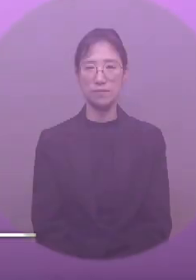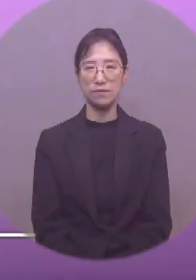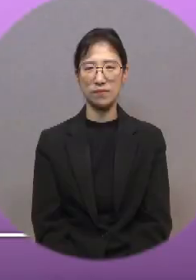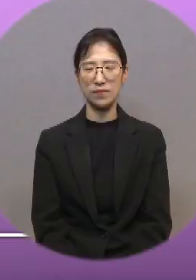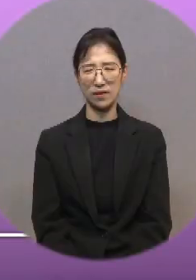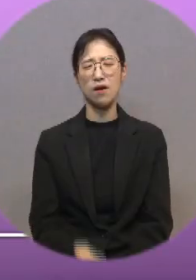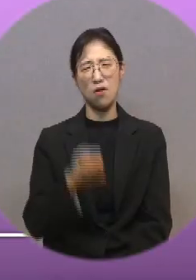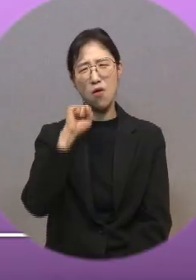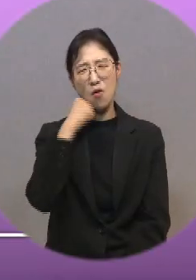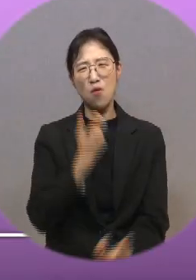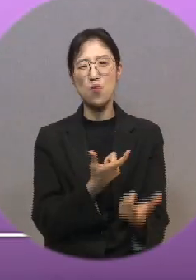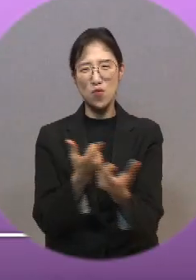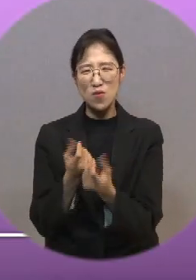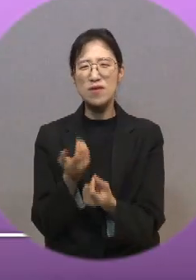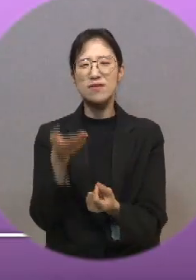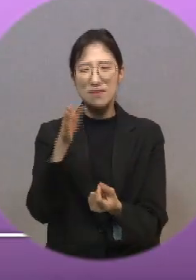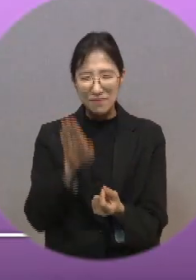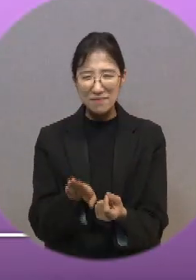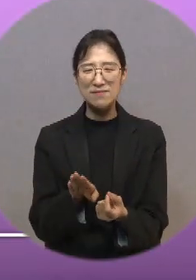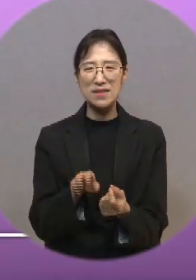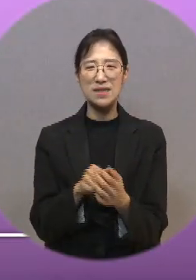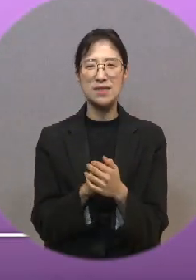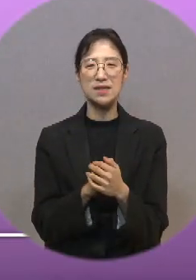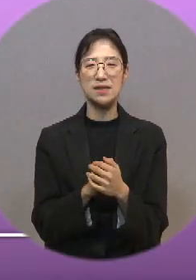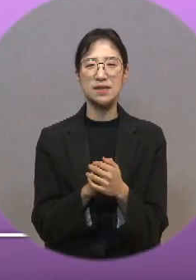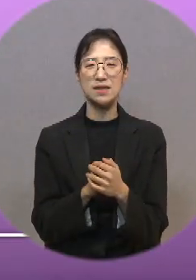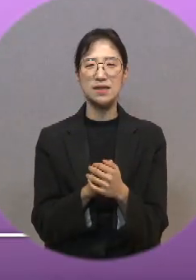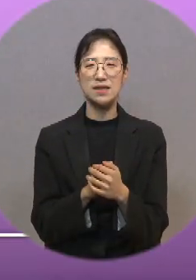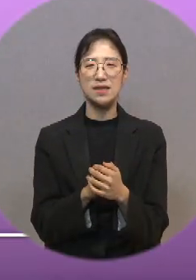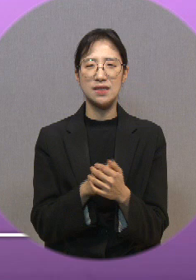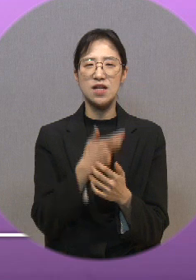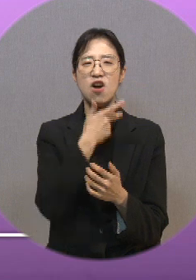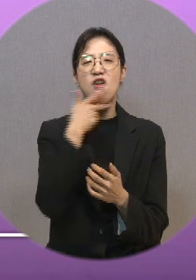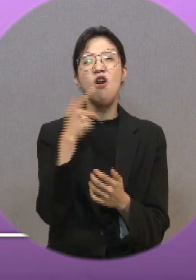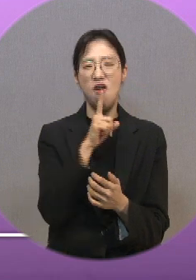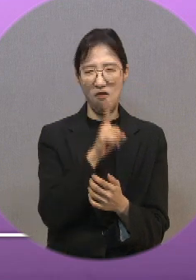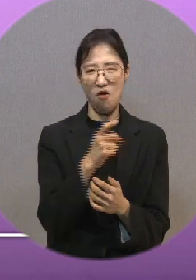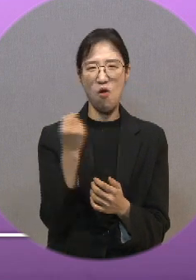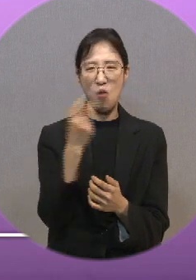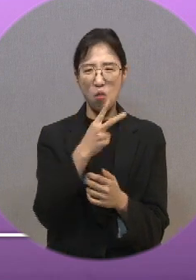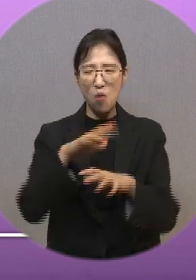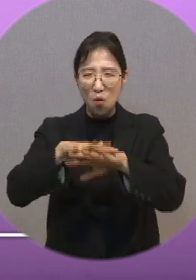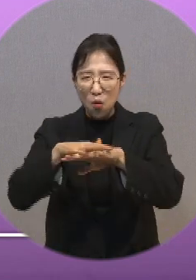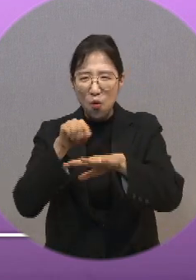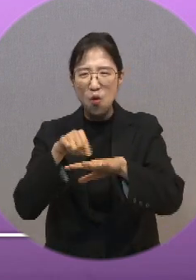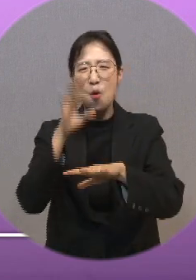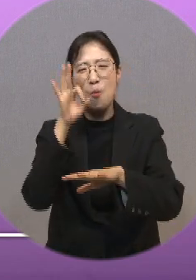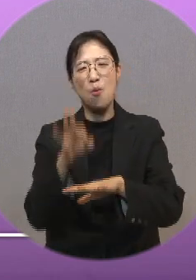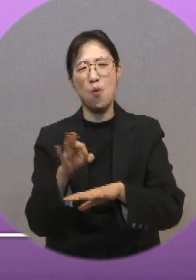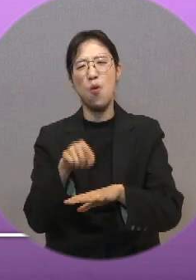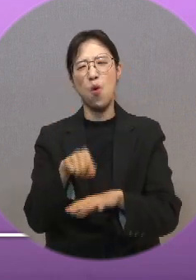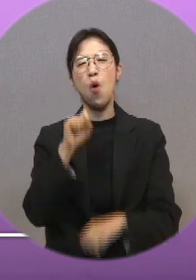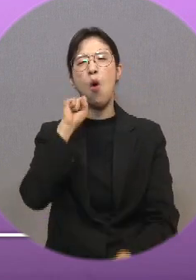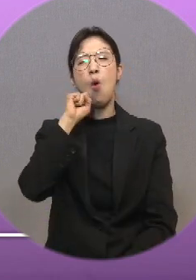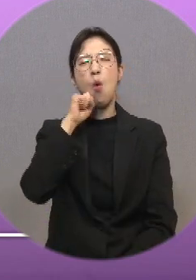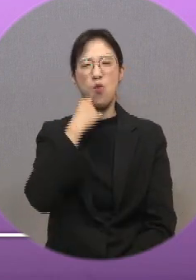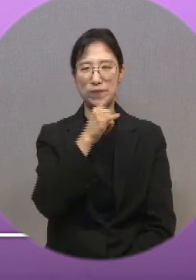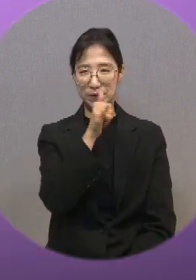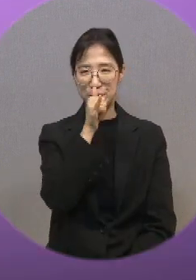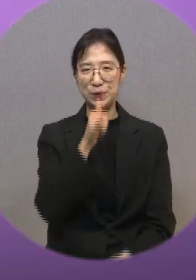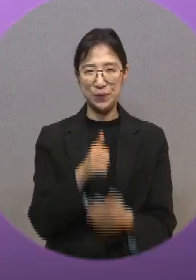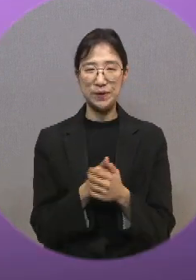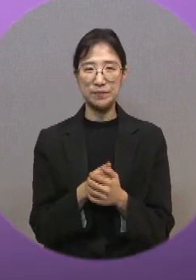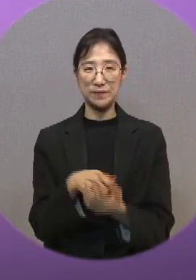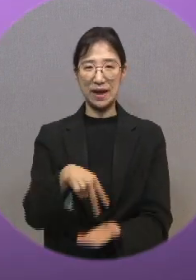어려운 건 다 있겠지만 그 중에서도 이제 이 영어 쪽하고 도면 보는 거 이게 조금 이제